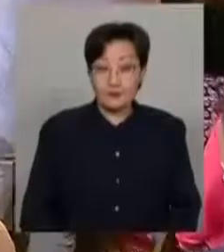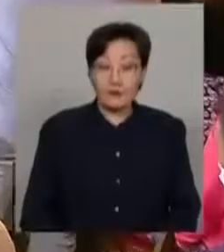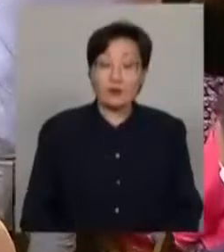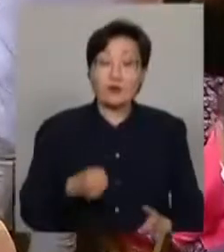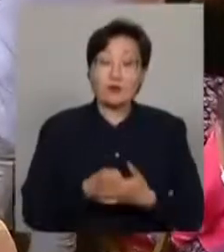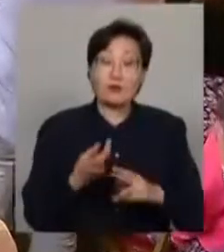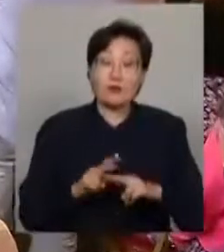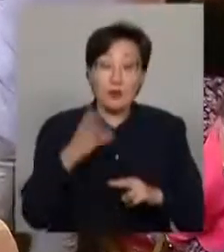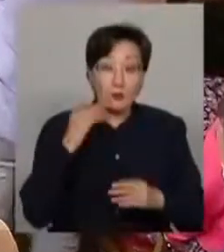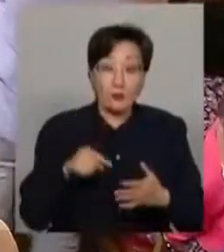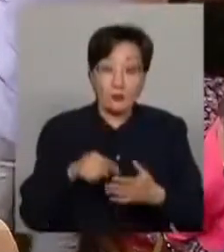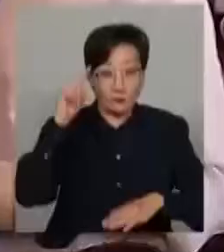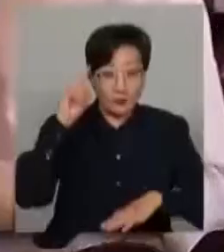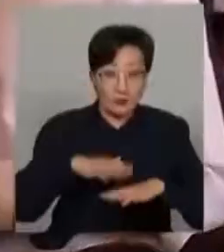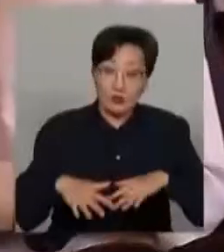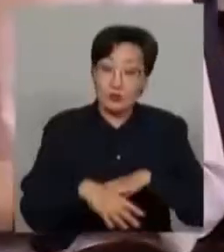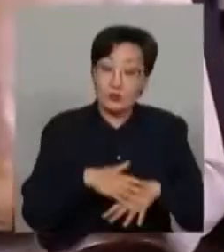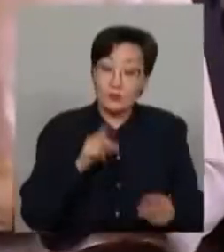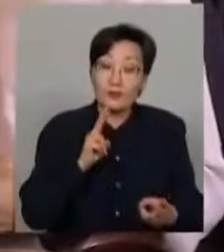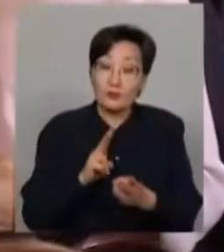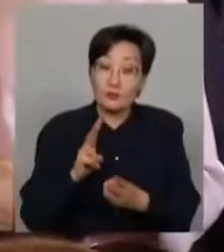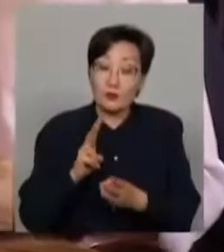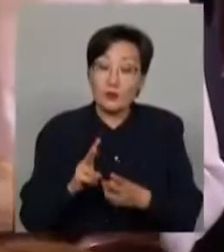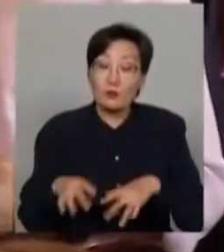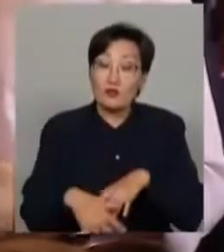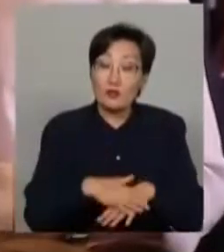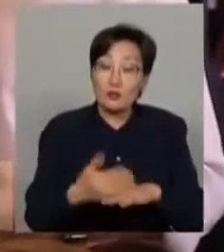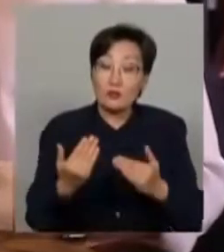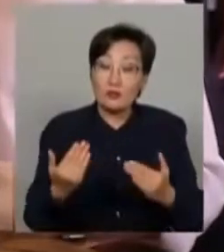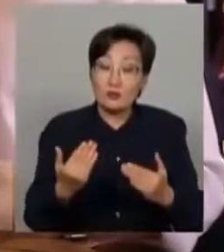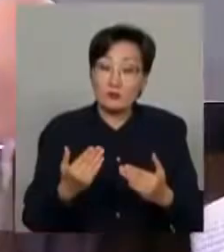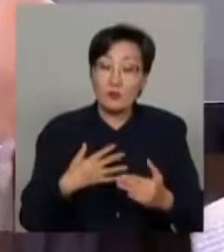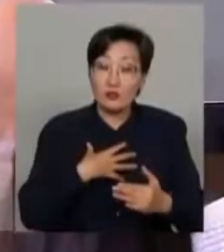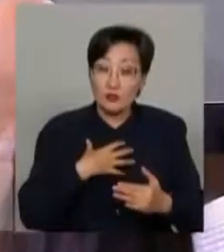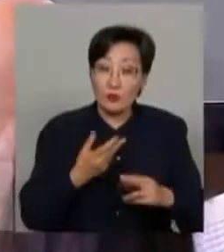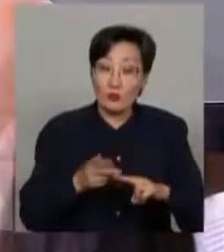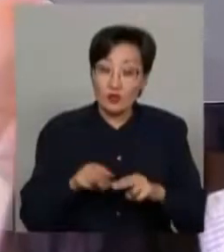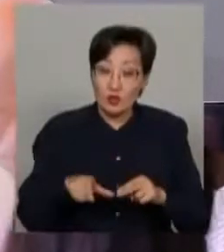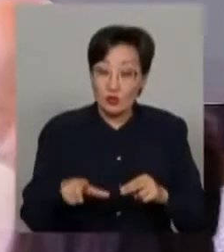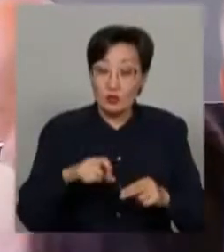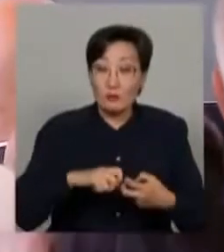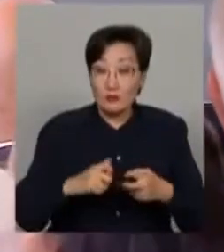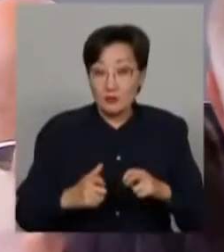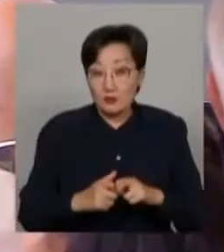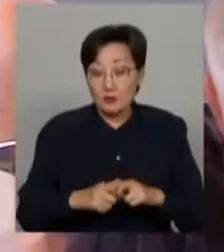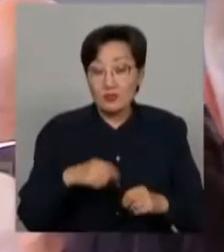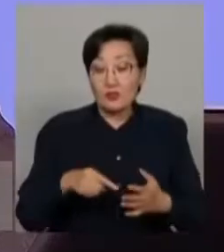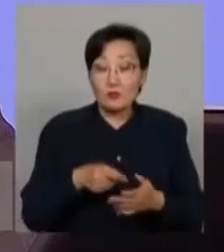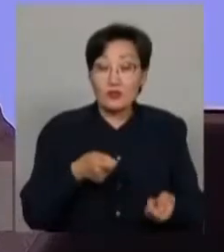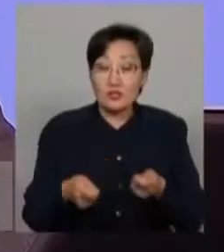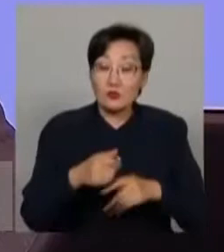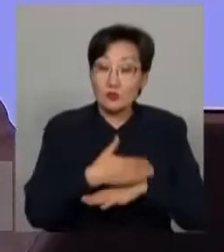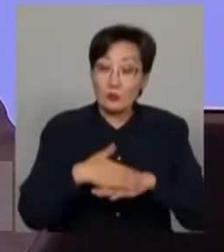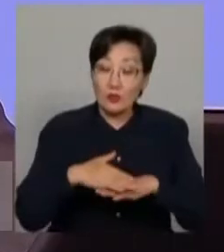Бұған дейін Алматы әкімінің аудан тұрғындарымен болған кездесуінде көпшіліктің көңілін алаң қылғаны да осы жолдың жайы еді. Тұрғындар қала басшысының